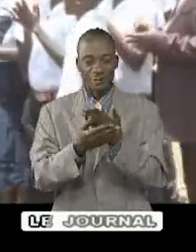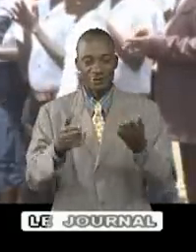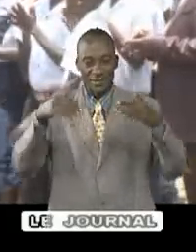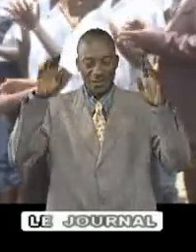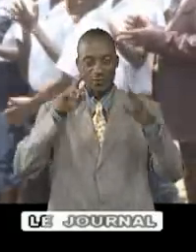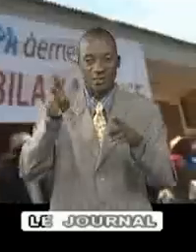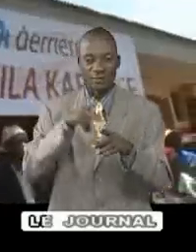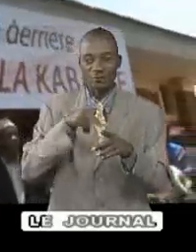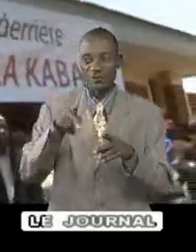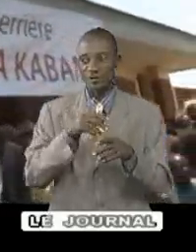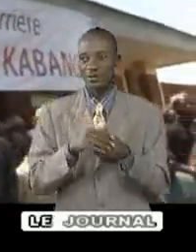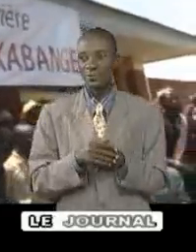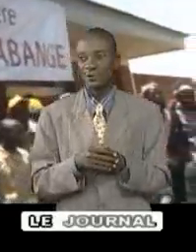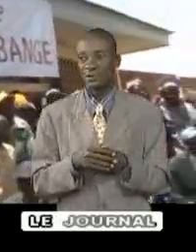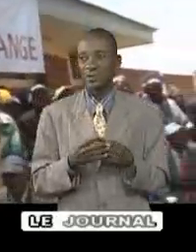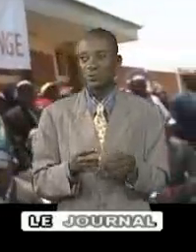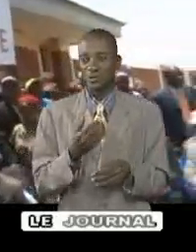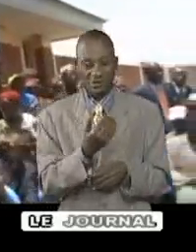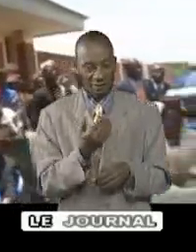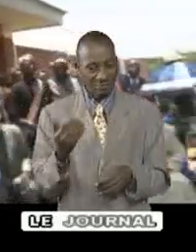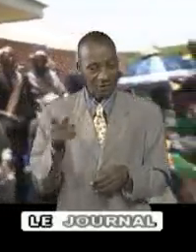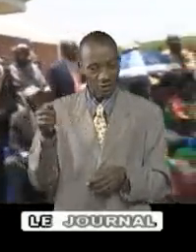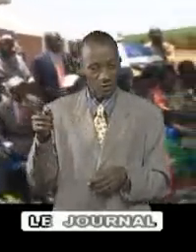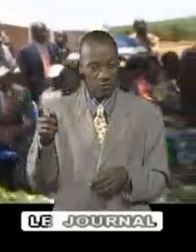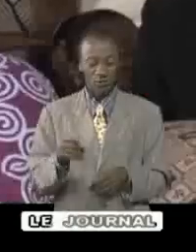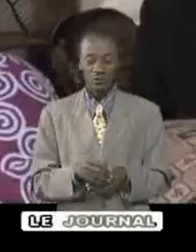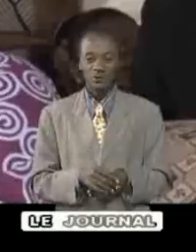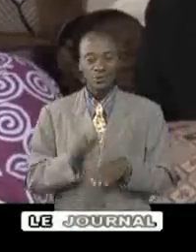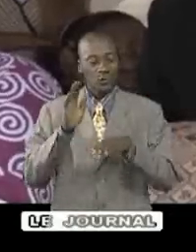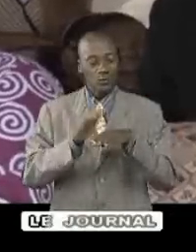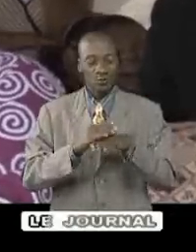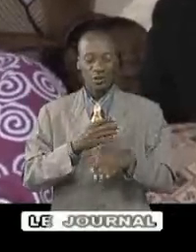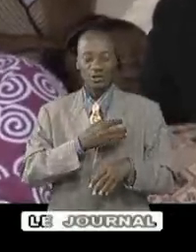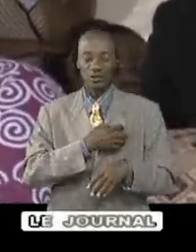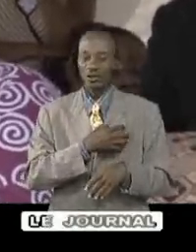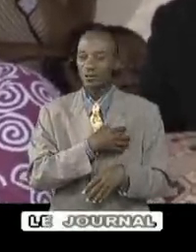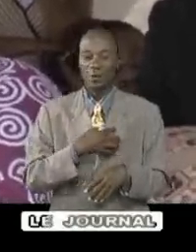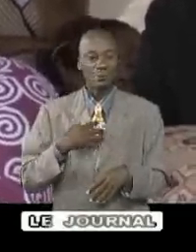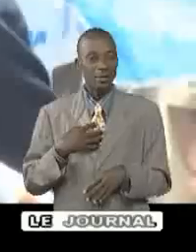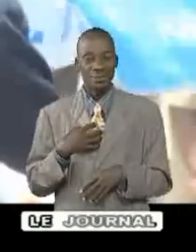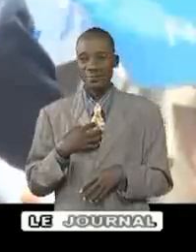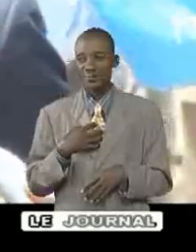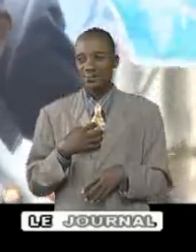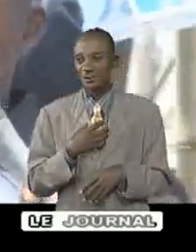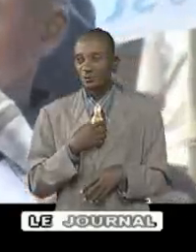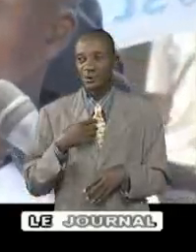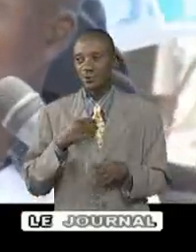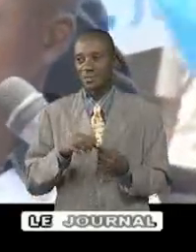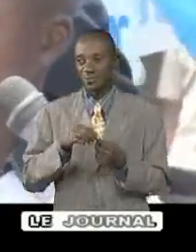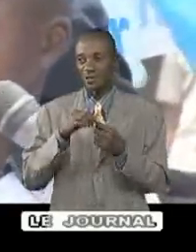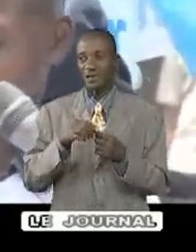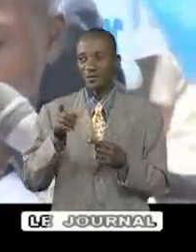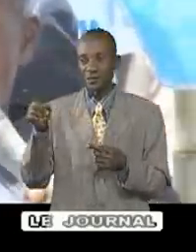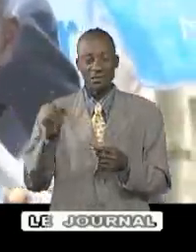bénéficiaires de cette œuvre ont touché les cœurs de Marie-Olive Lembe Kabila, surprise de manière particulière par